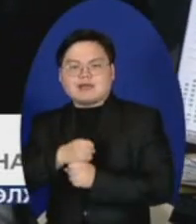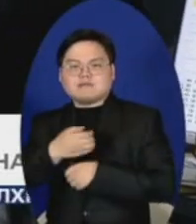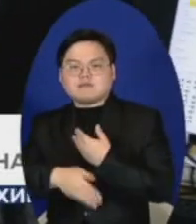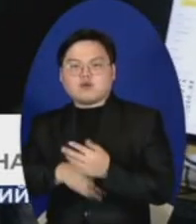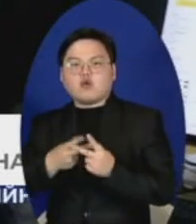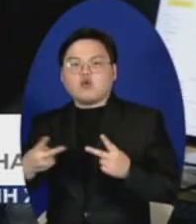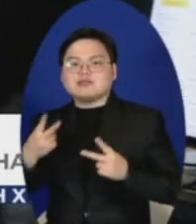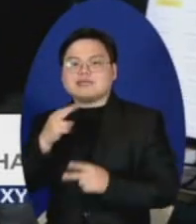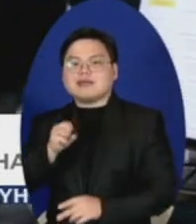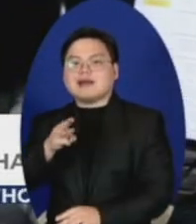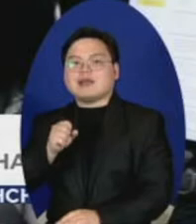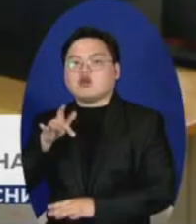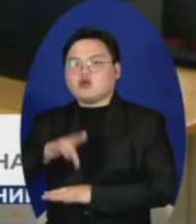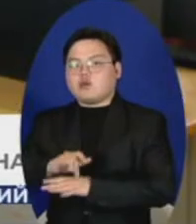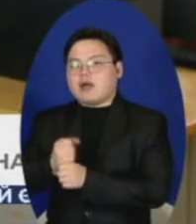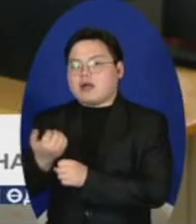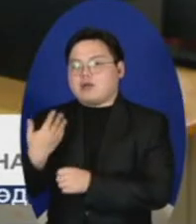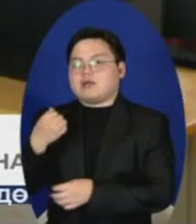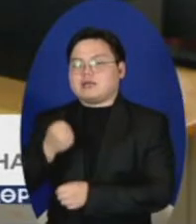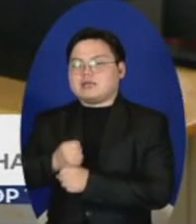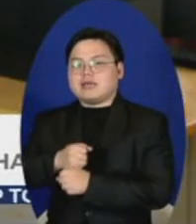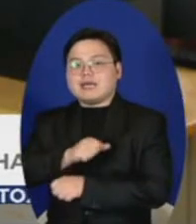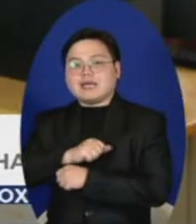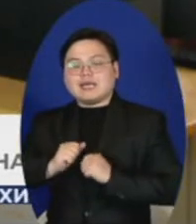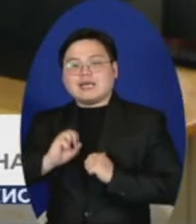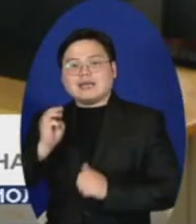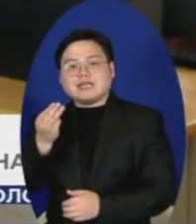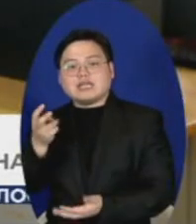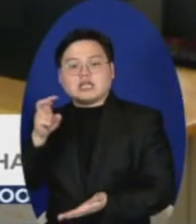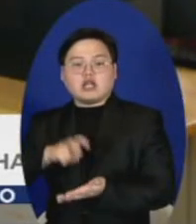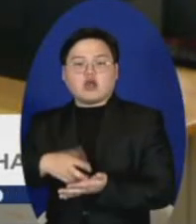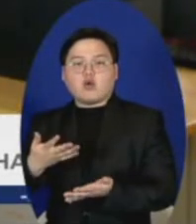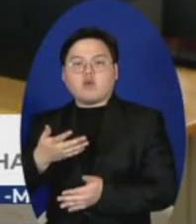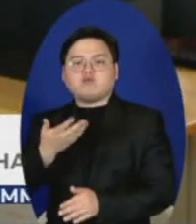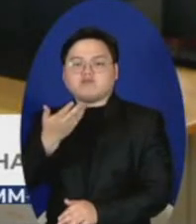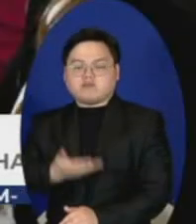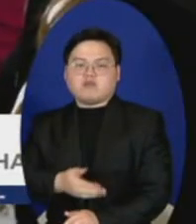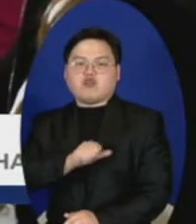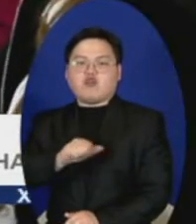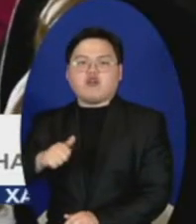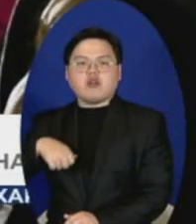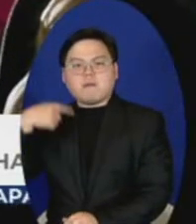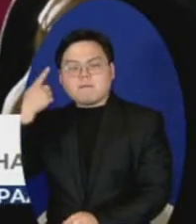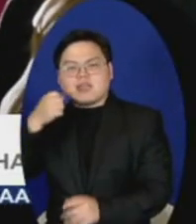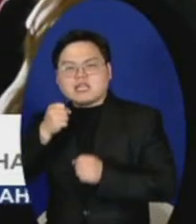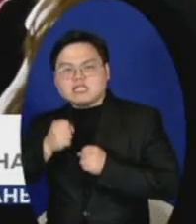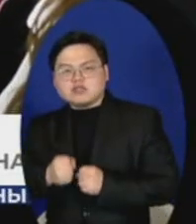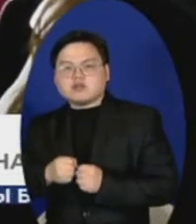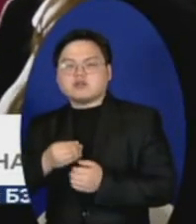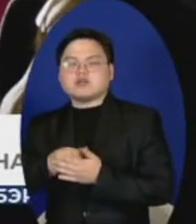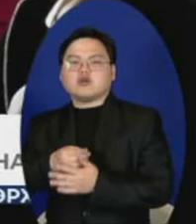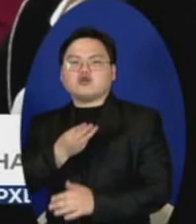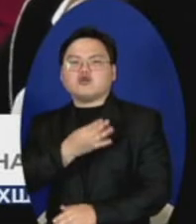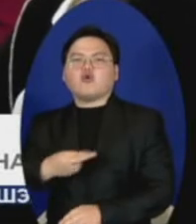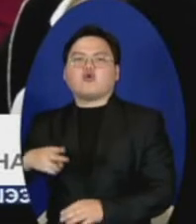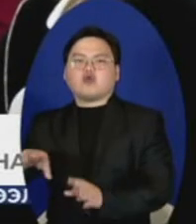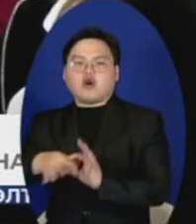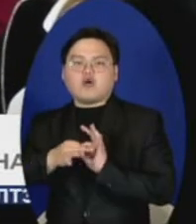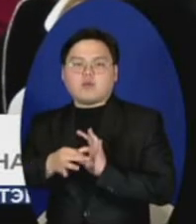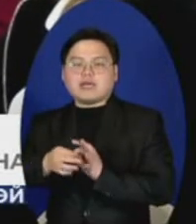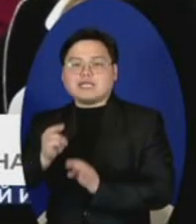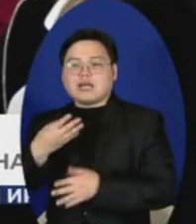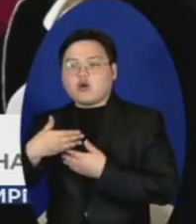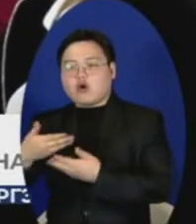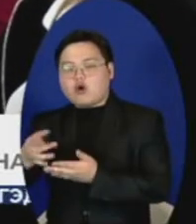төв хариуцсан ажиллаж байна. Иргэдийн шалгалтад тэнцэх хэсэг нь зөвхөн тухайн хүний мэдлэг чадвар, хичээл зүтгэлээс шууд хамаарах бөгөөд шалгалт